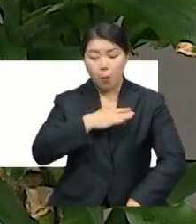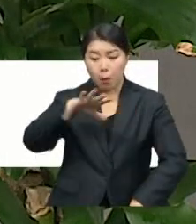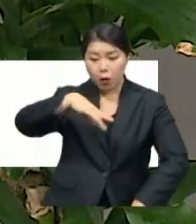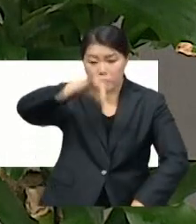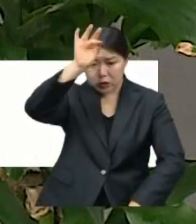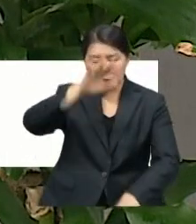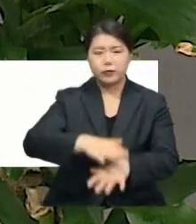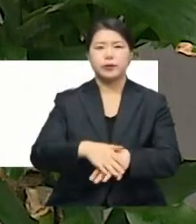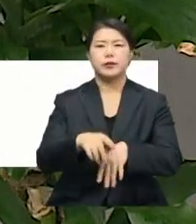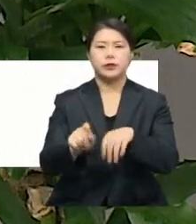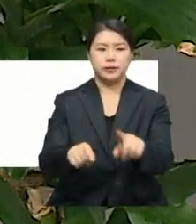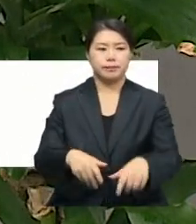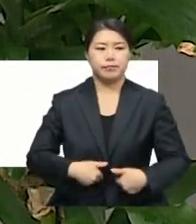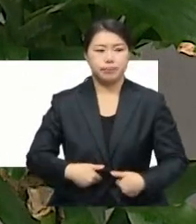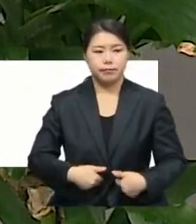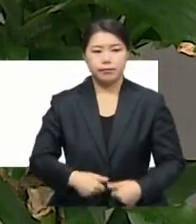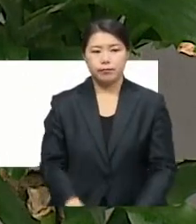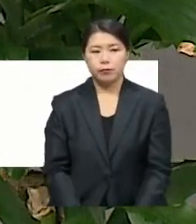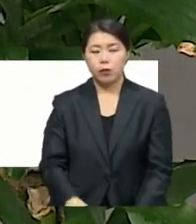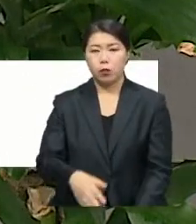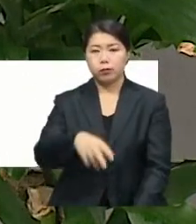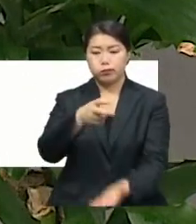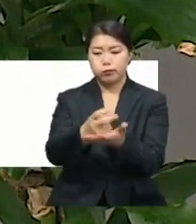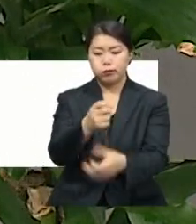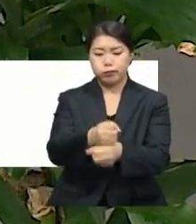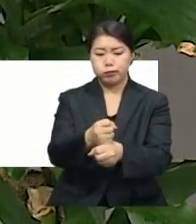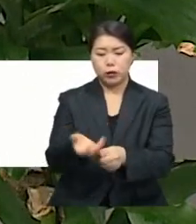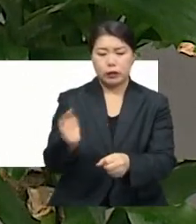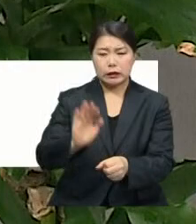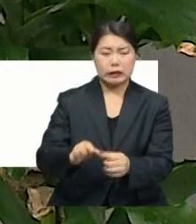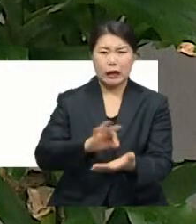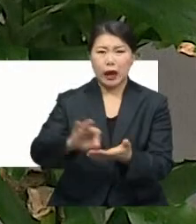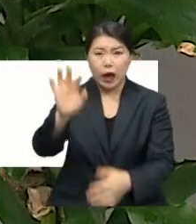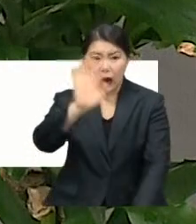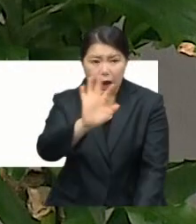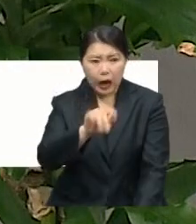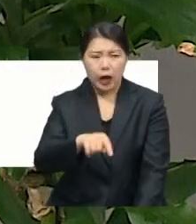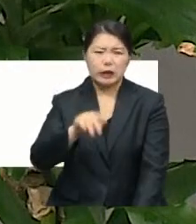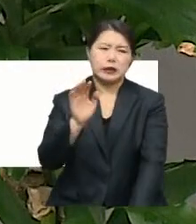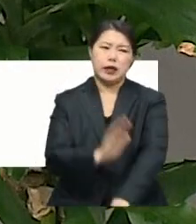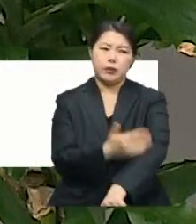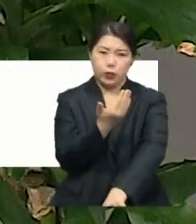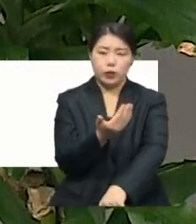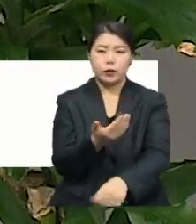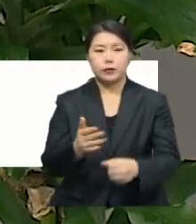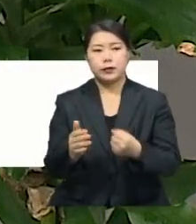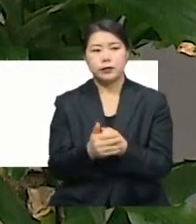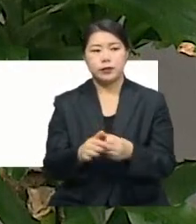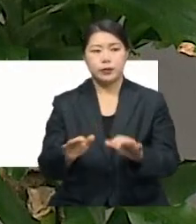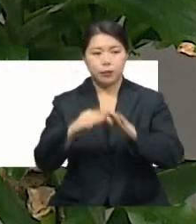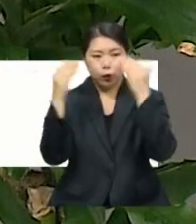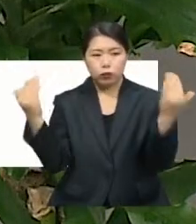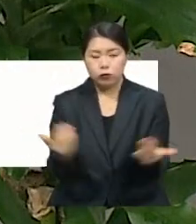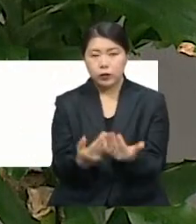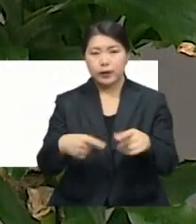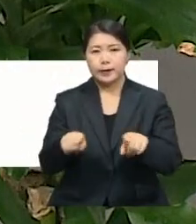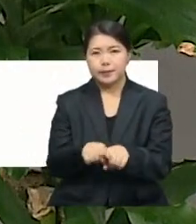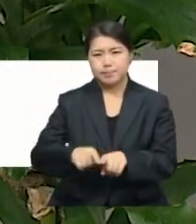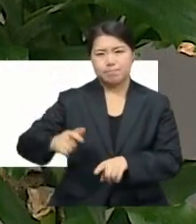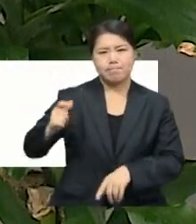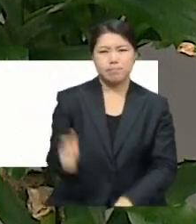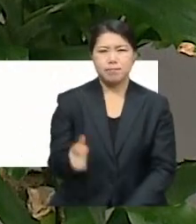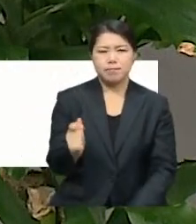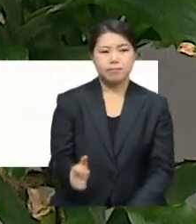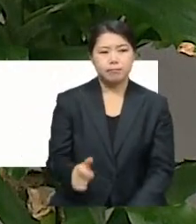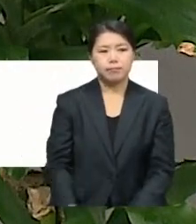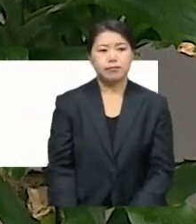우리부터 실을 하자가 그 만어 다는 것은 너무나 잘못된 것 같아서 제가 전체적으로 강력하게 지금